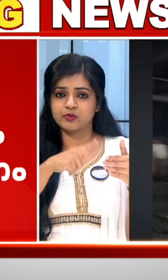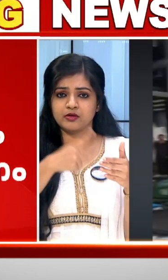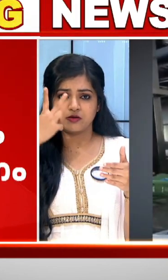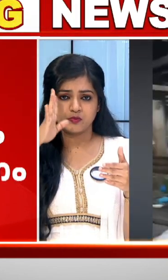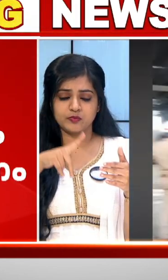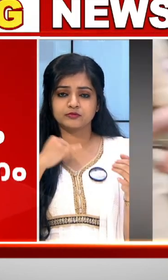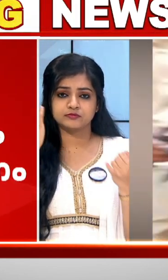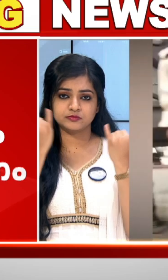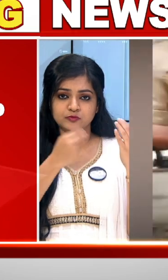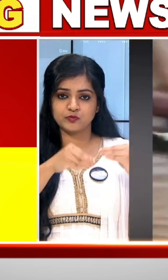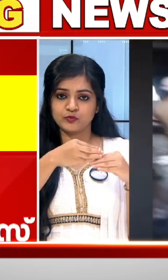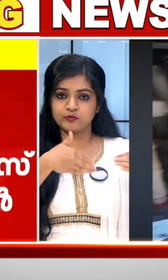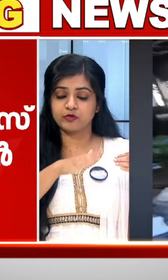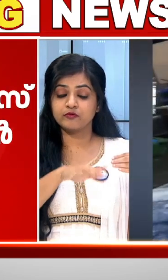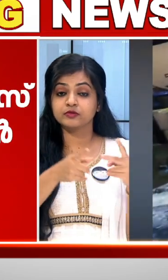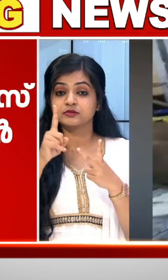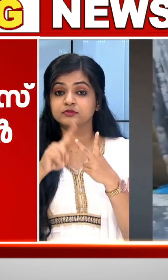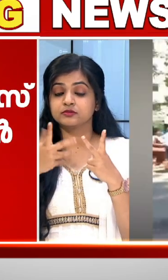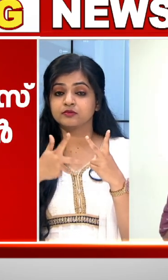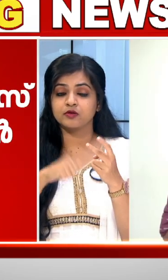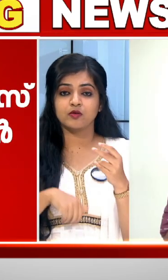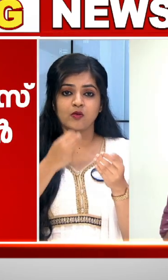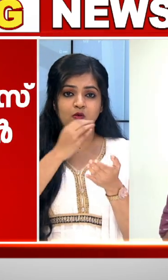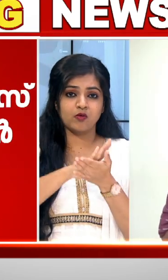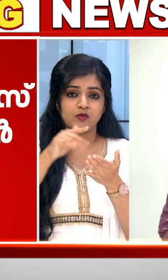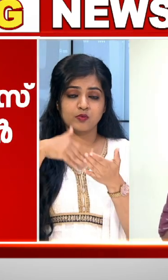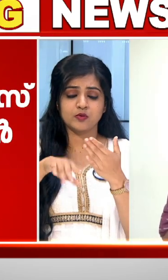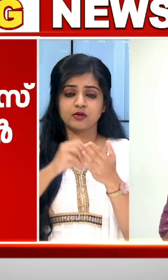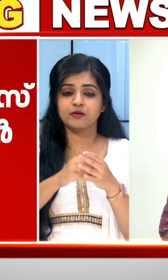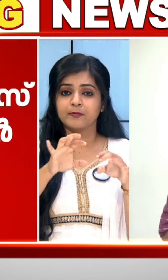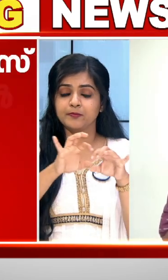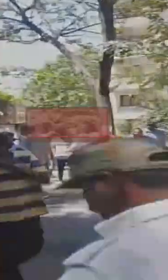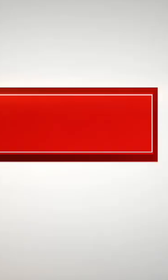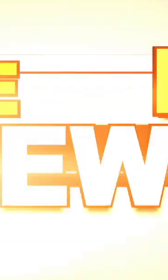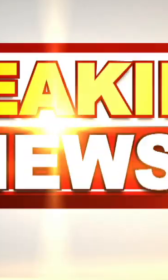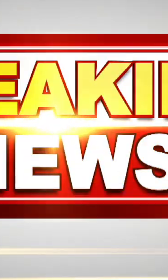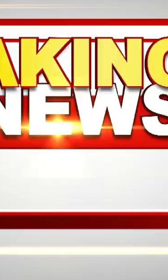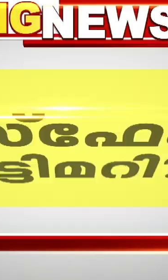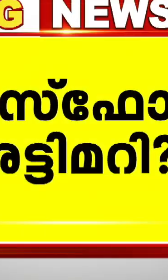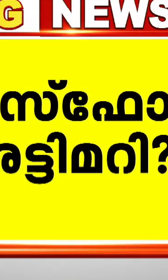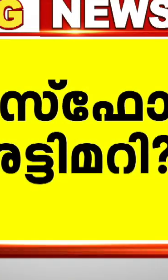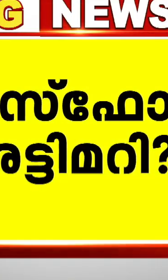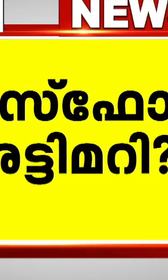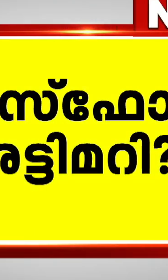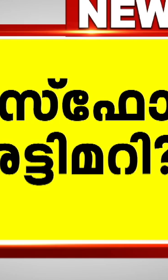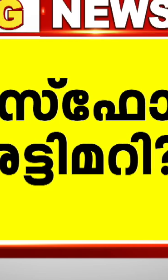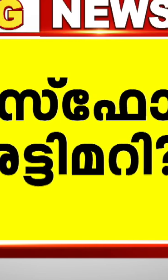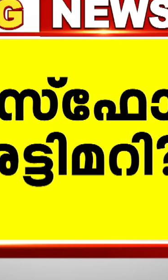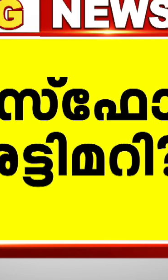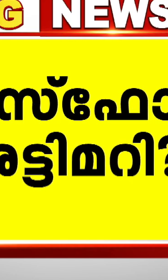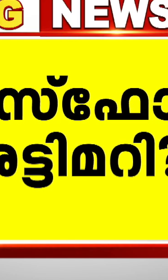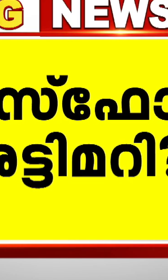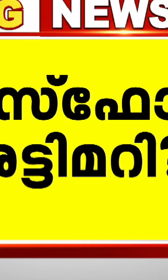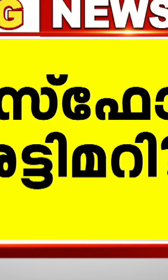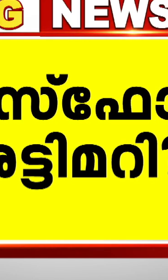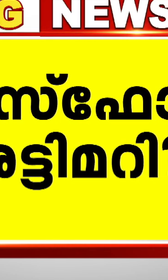ശേഖരിക്കുന്നു. മറ്റൊന്ന്, ഈ ഹോട്ടലിനകത്ത് പൈപ്പ് ലൈൻ ഉണ്ടായിരുന്നു, അതായത് ഗ്യാസിൻ്റെ പൈപ്പ് ലൈൻ ഉണ്ടായിരുന്നു എന്ന് പറയുന്നുണ്ട്. അങ്ങനെയെങ്കിൽ ആ രീതിയിൽ ആ